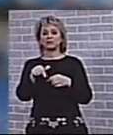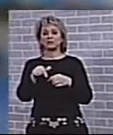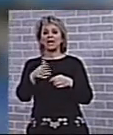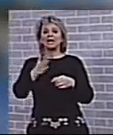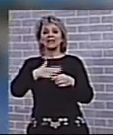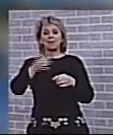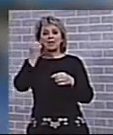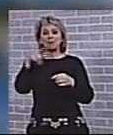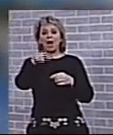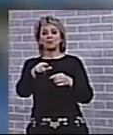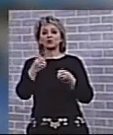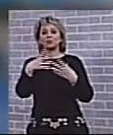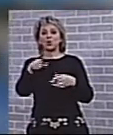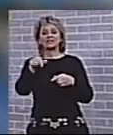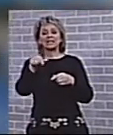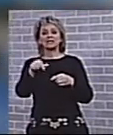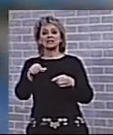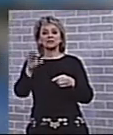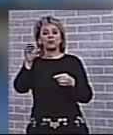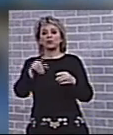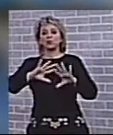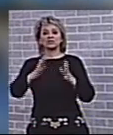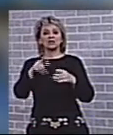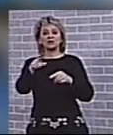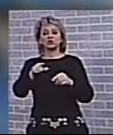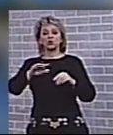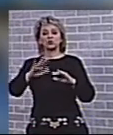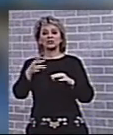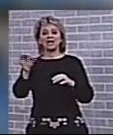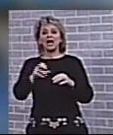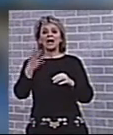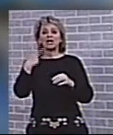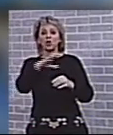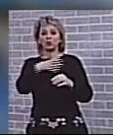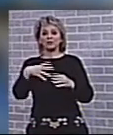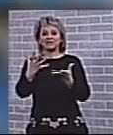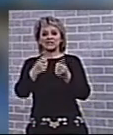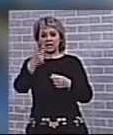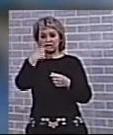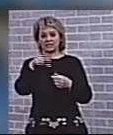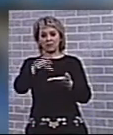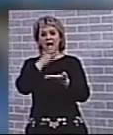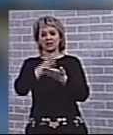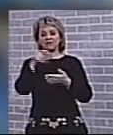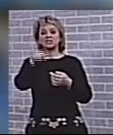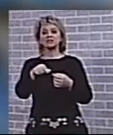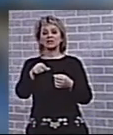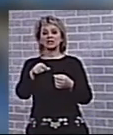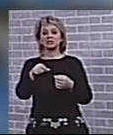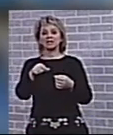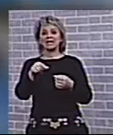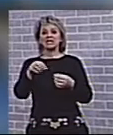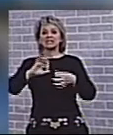На моей памяти просто беспрецедентный случай, когда губернатор взял на себя ответственность